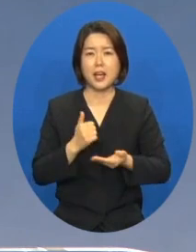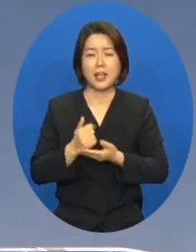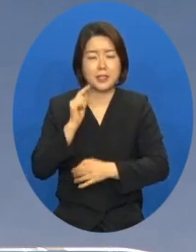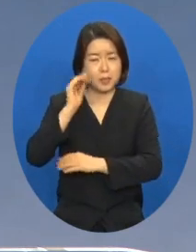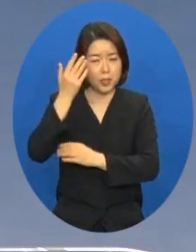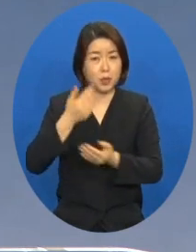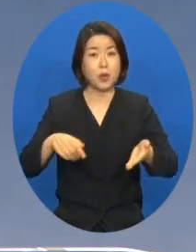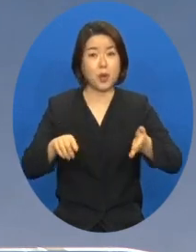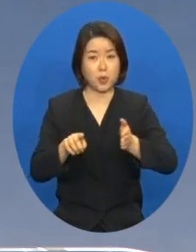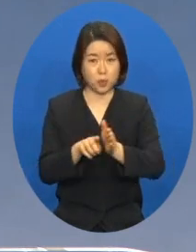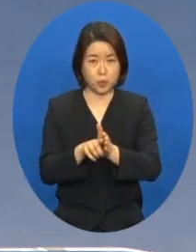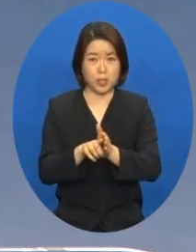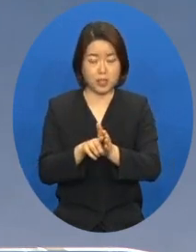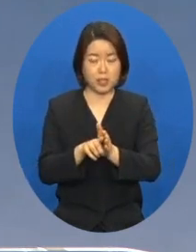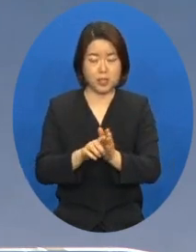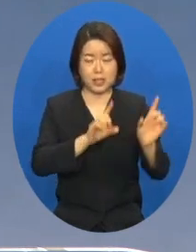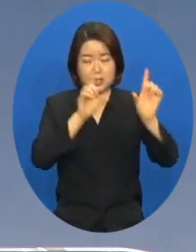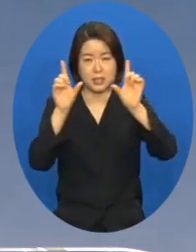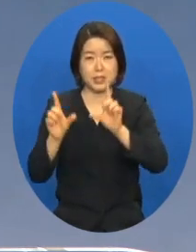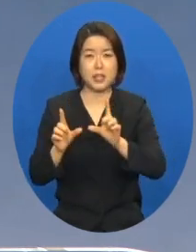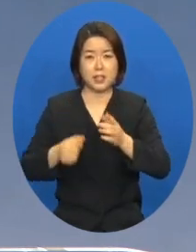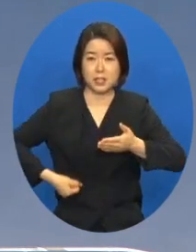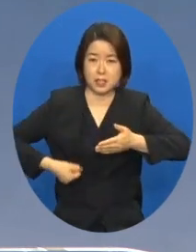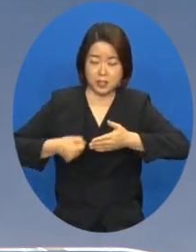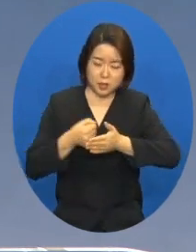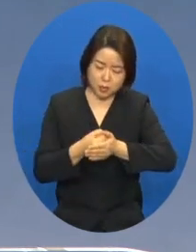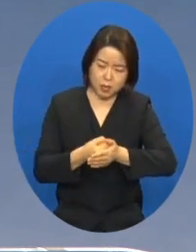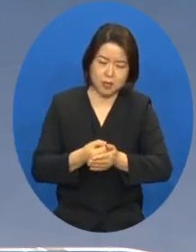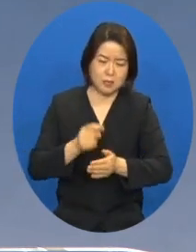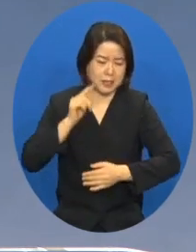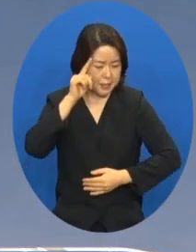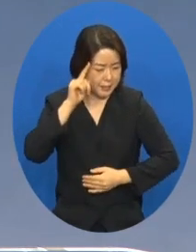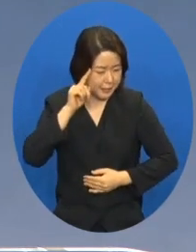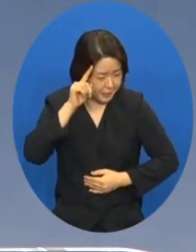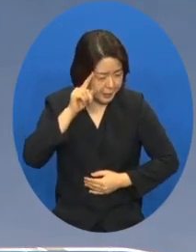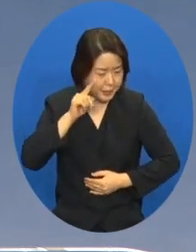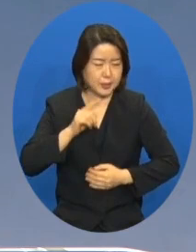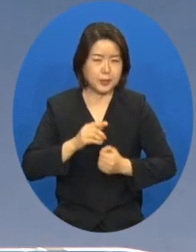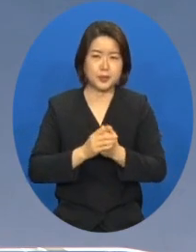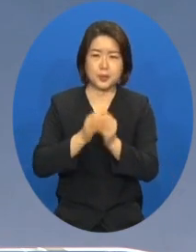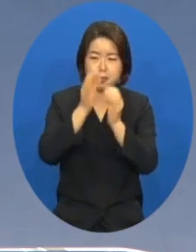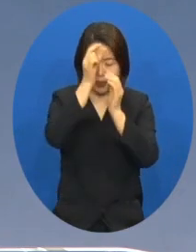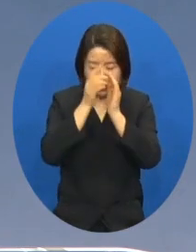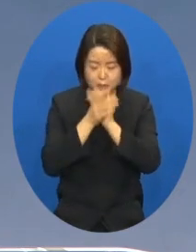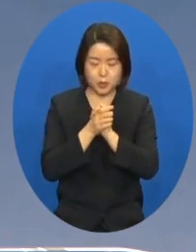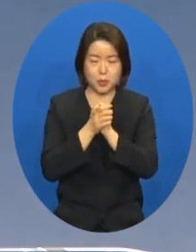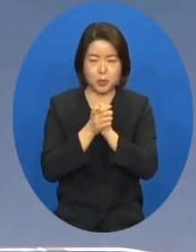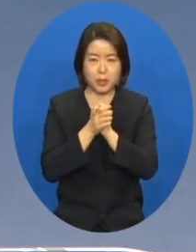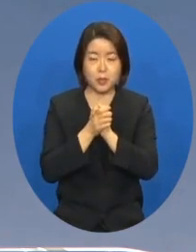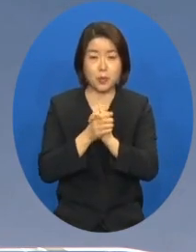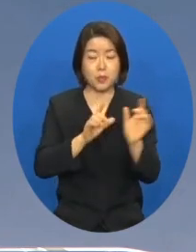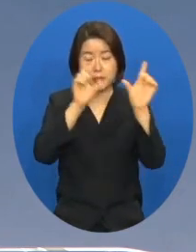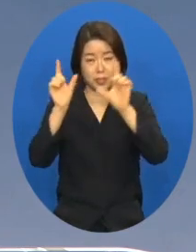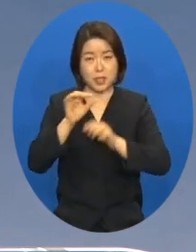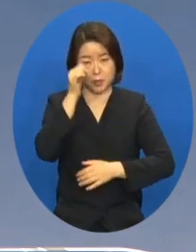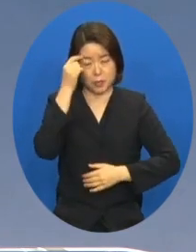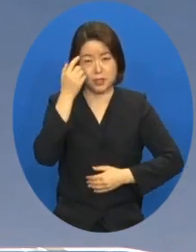위해서 살기로 그렇게 신경 쓰고 기도하고